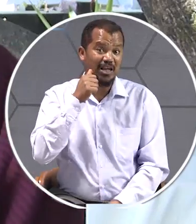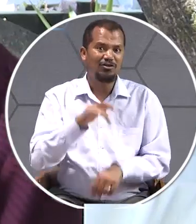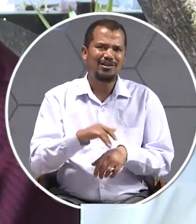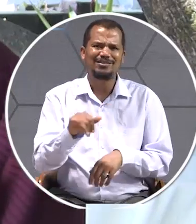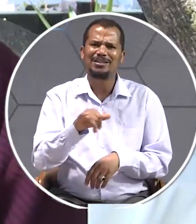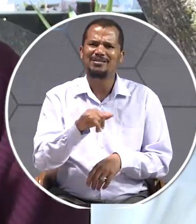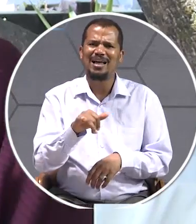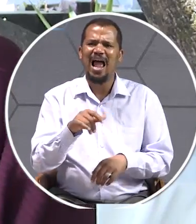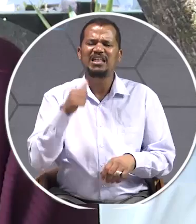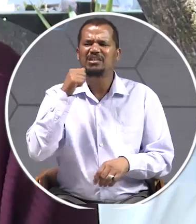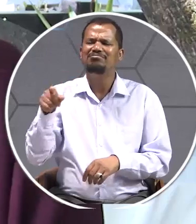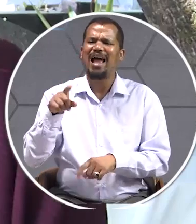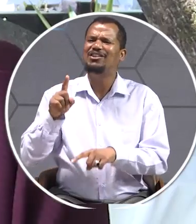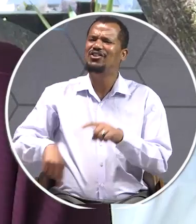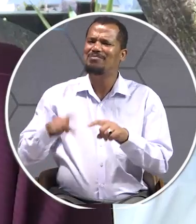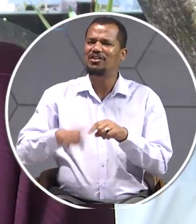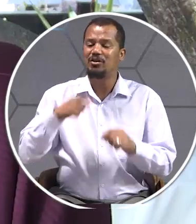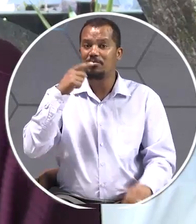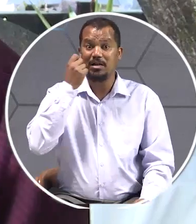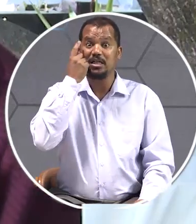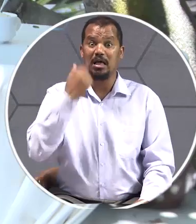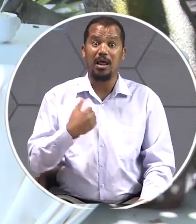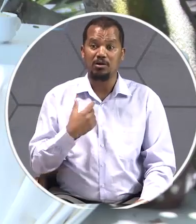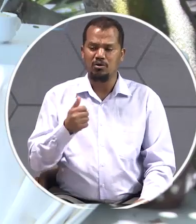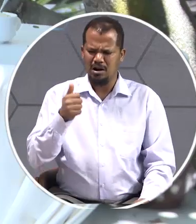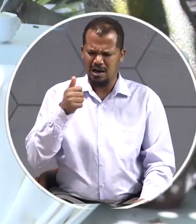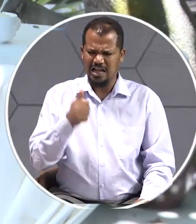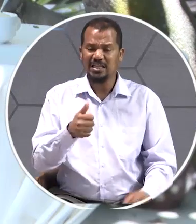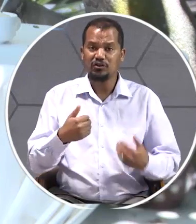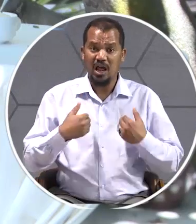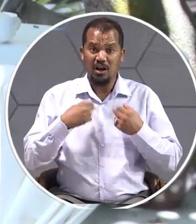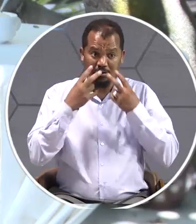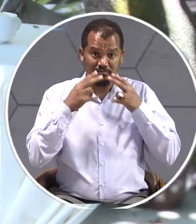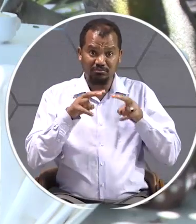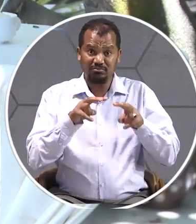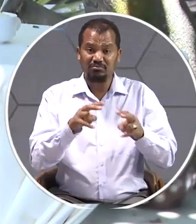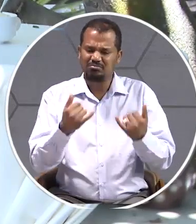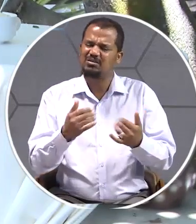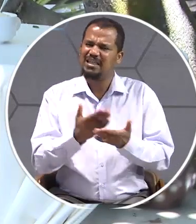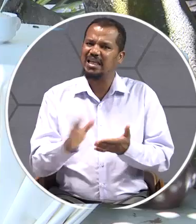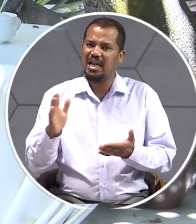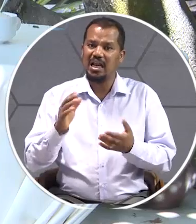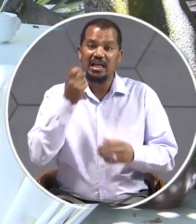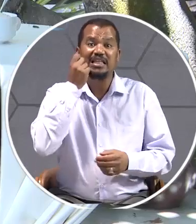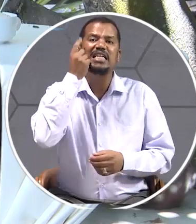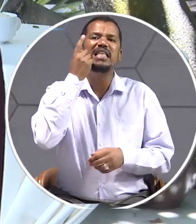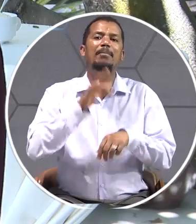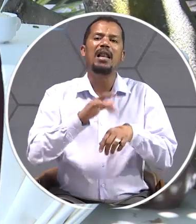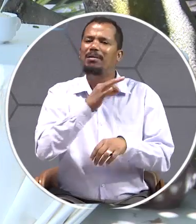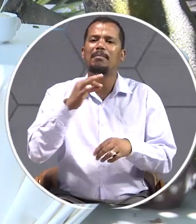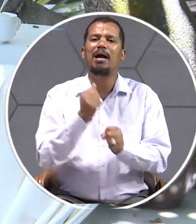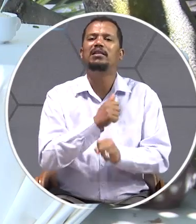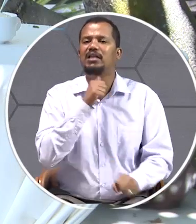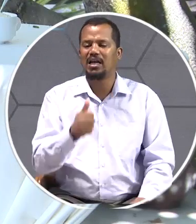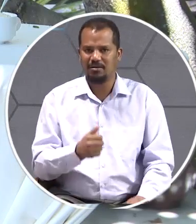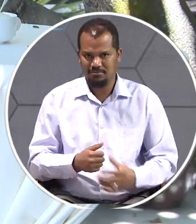ላይ ያን ያህልም አይደለም፣ ያው አትችልም የሚል ነገር ነው ያላቸው ግንዛቤ። ለራሳቸው ያላቸው አመለካከት አሁንም ይቀራል ነው የምለው። አዌርነስ ላይ በደንብ አልተሰራም